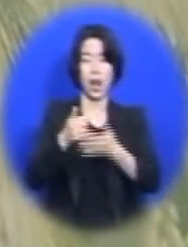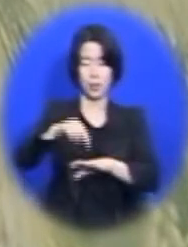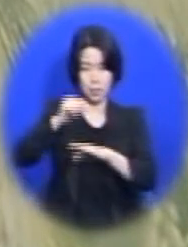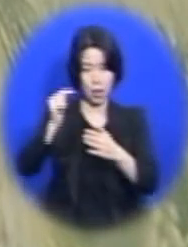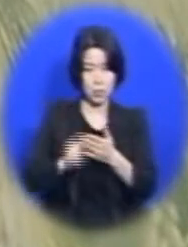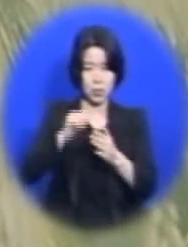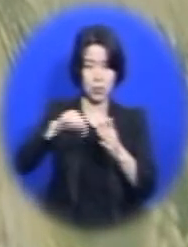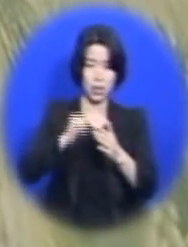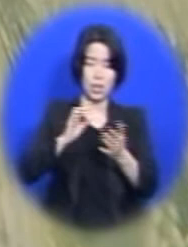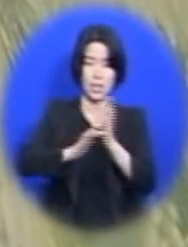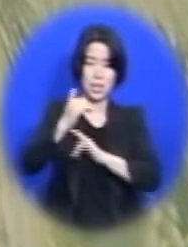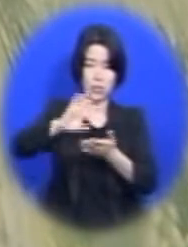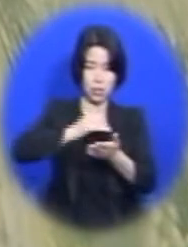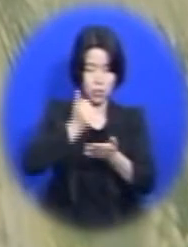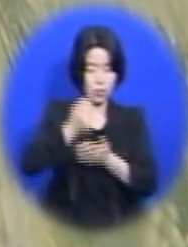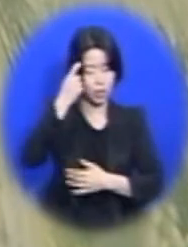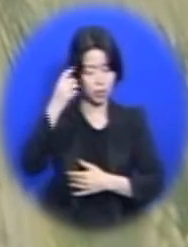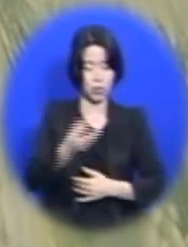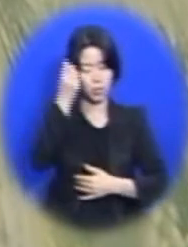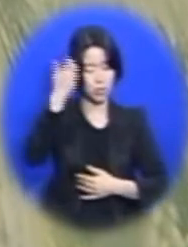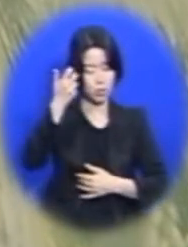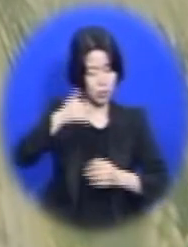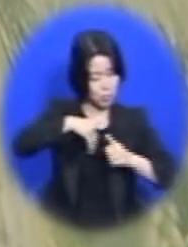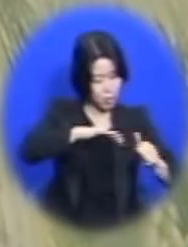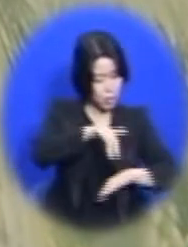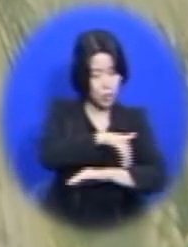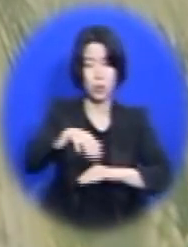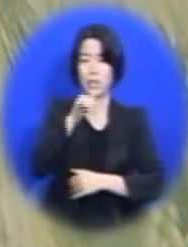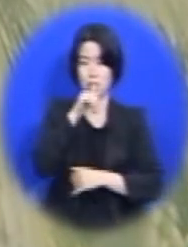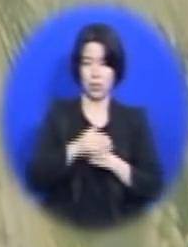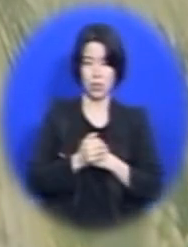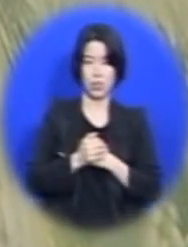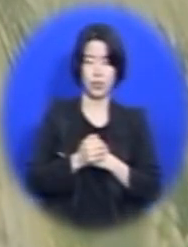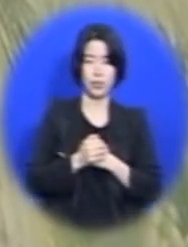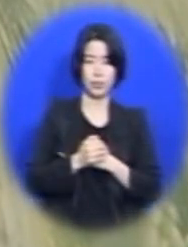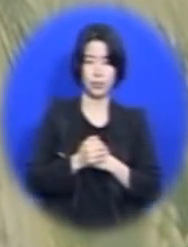마음속에는 예수 그리스도가 계시고 성령을 보내줄 계획이 있으신 겁니다.